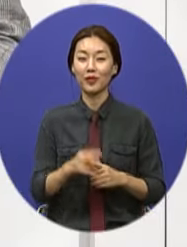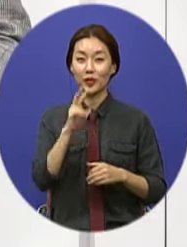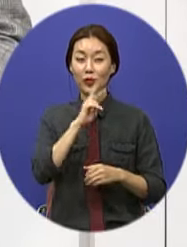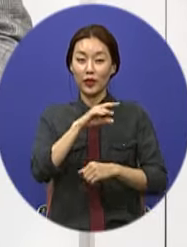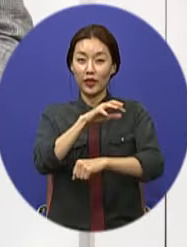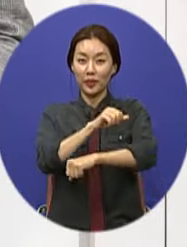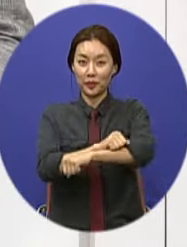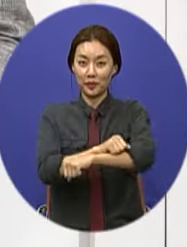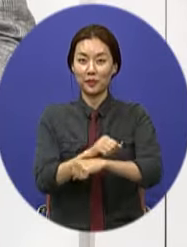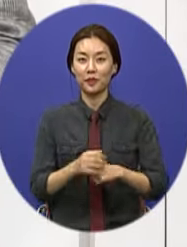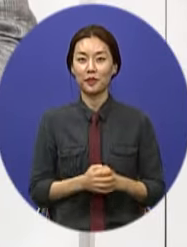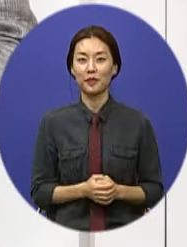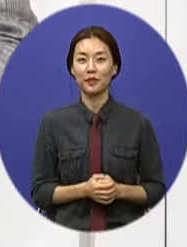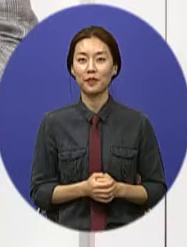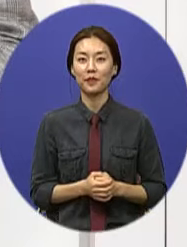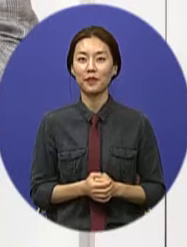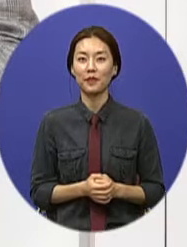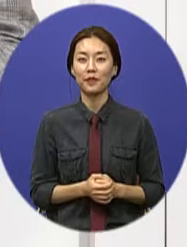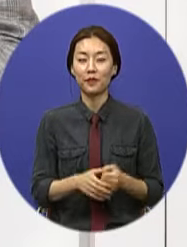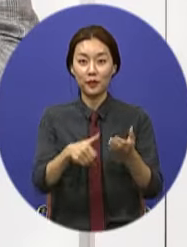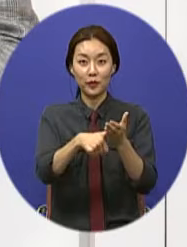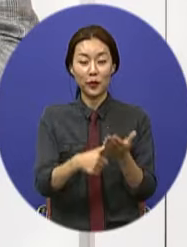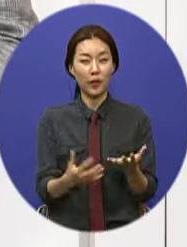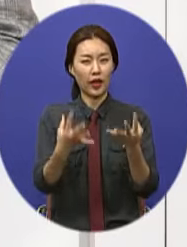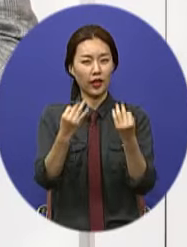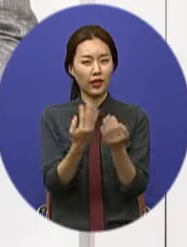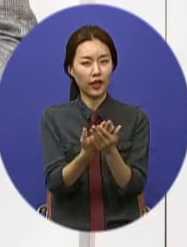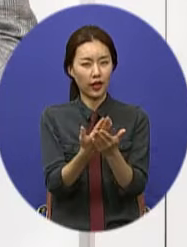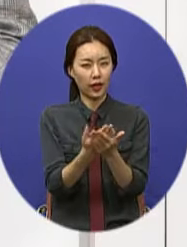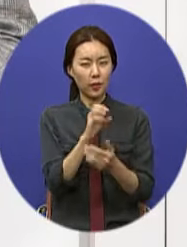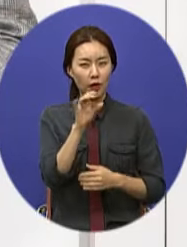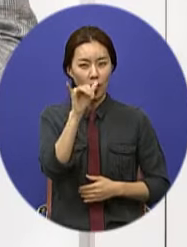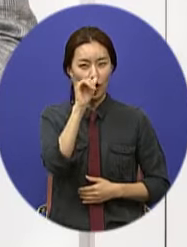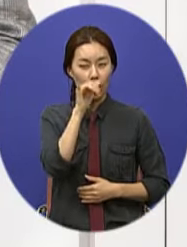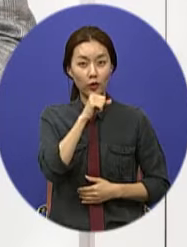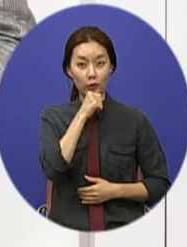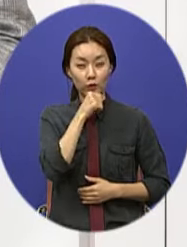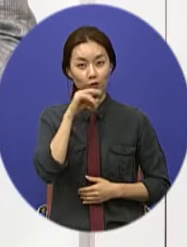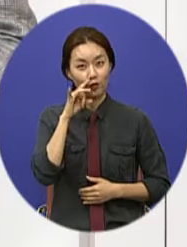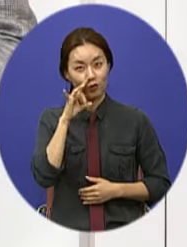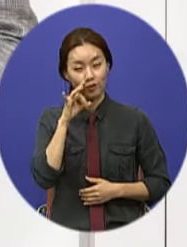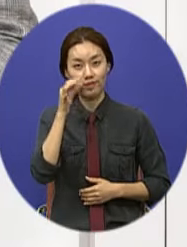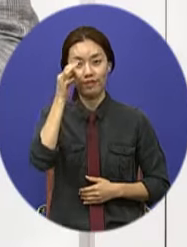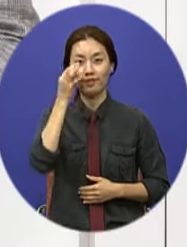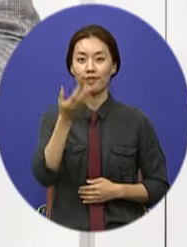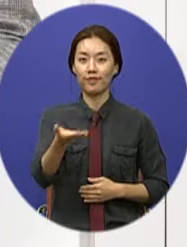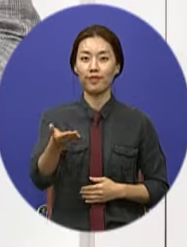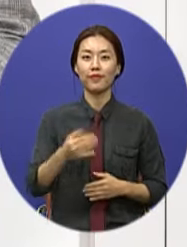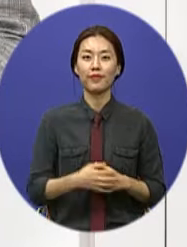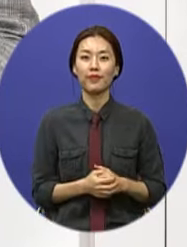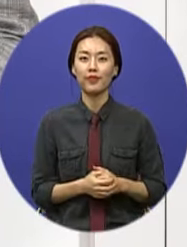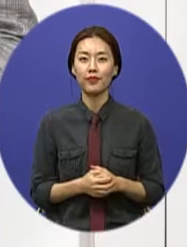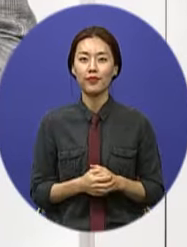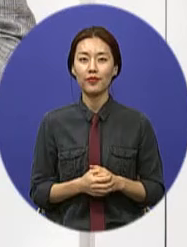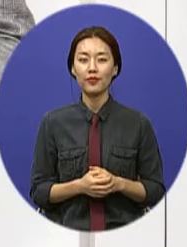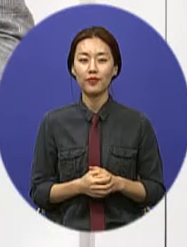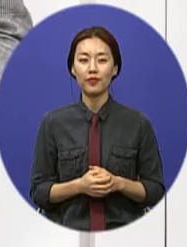잘하셨어요. 잘하셨습니다. 네. 자, 표 많이 달라 했는데 네. 점수가 어떻게 나왔을까요? 점수 보여주세요.